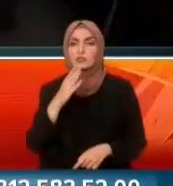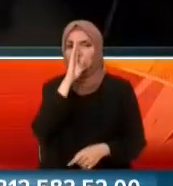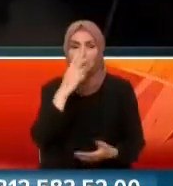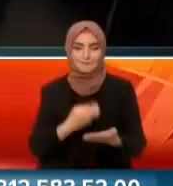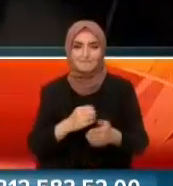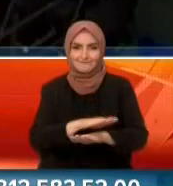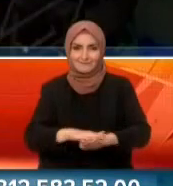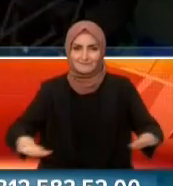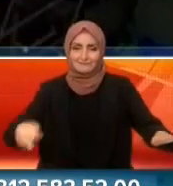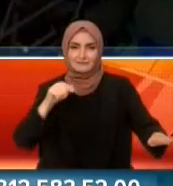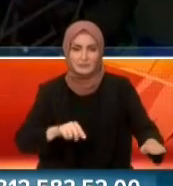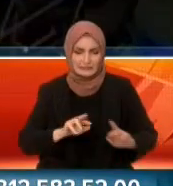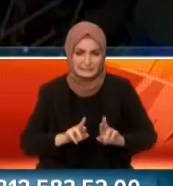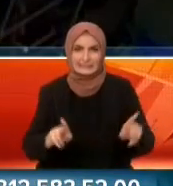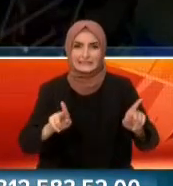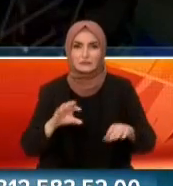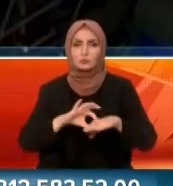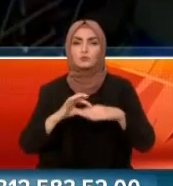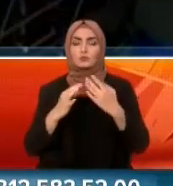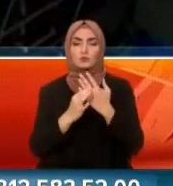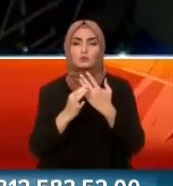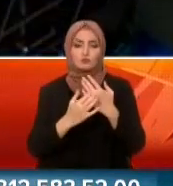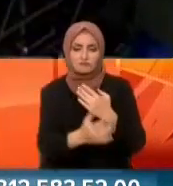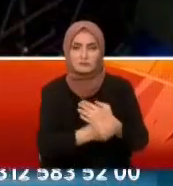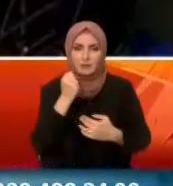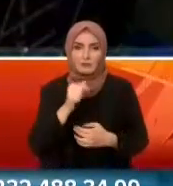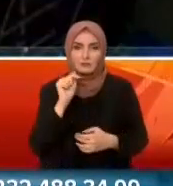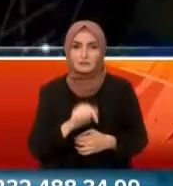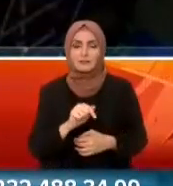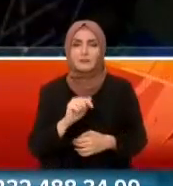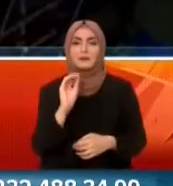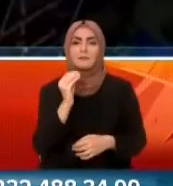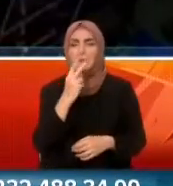aldı. Genç anne panikledi, bebeği ise korkudan ağlamaya başladı.